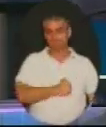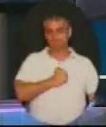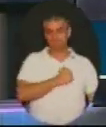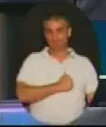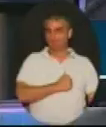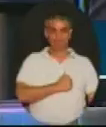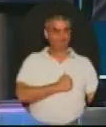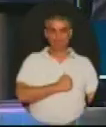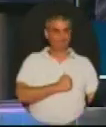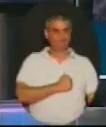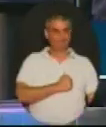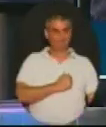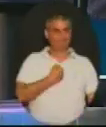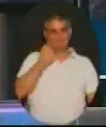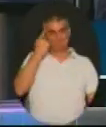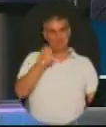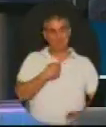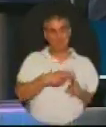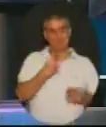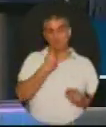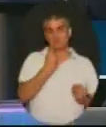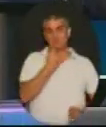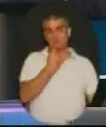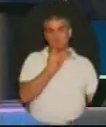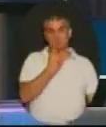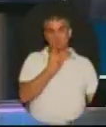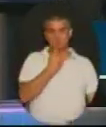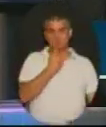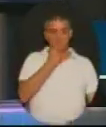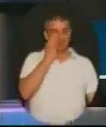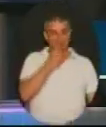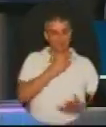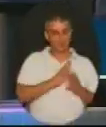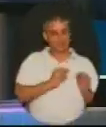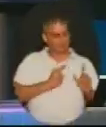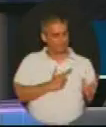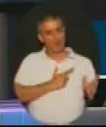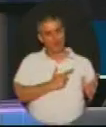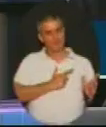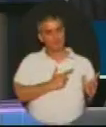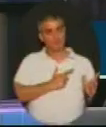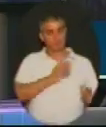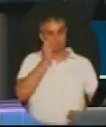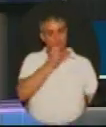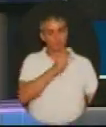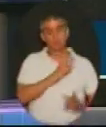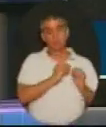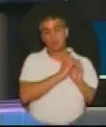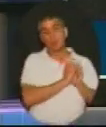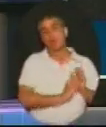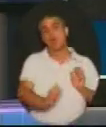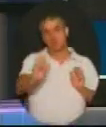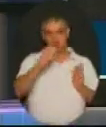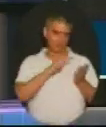צר לי, אבל אני לא הולך לחזות את זה. אני רק אומר דבר אחד. ברק פתח במלחמה. לברק יש דרך ארוכה